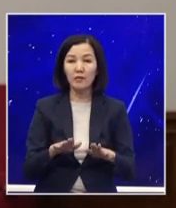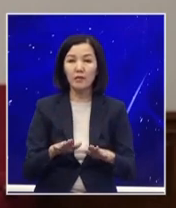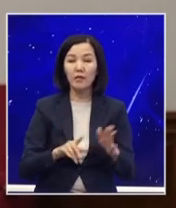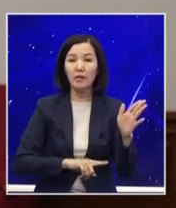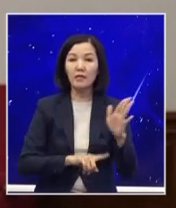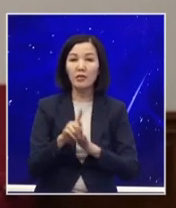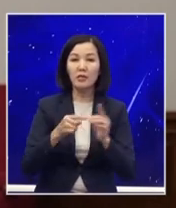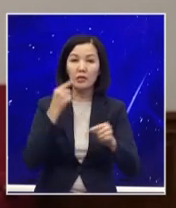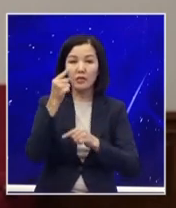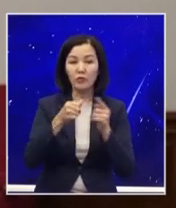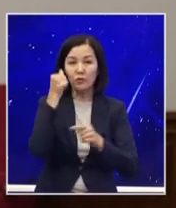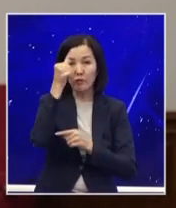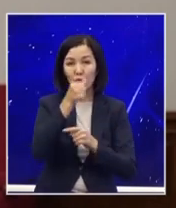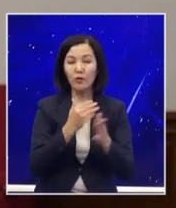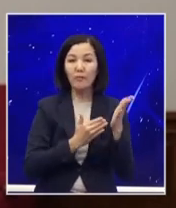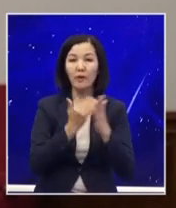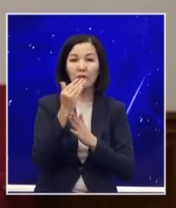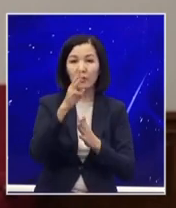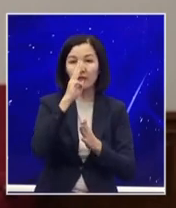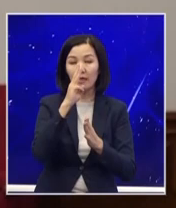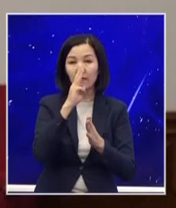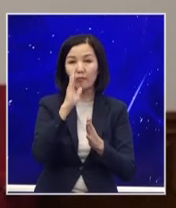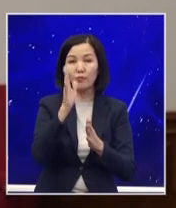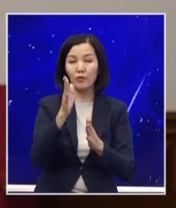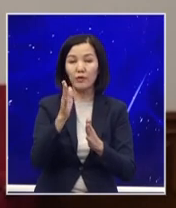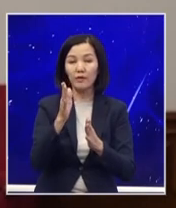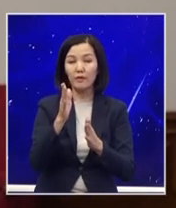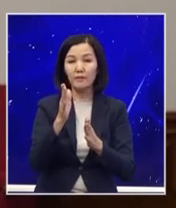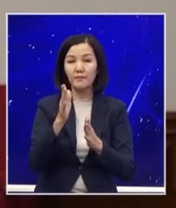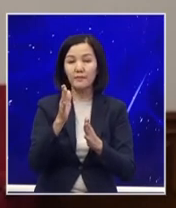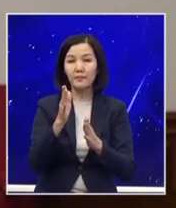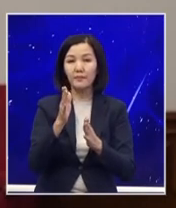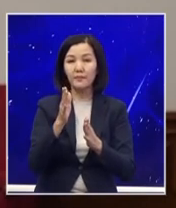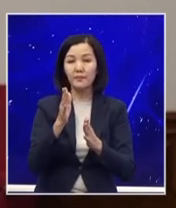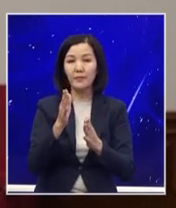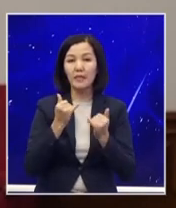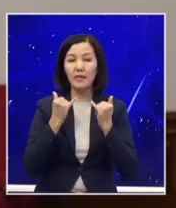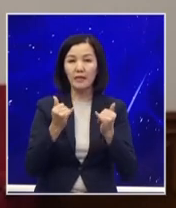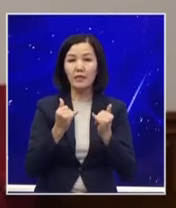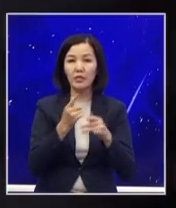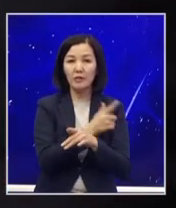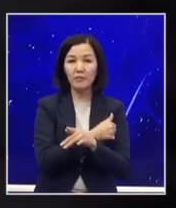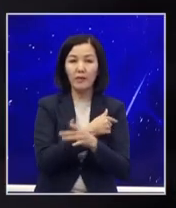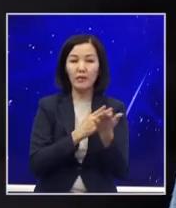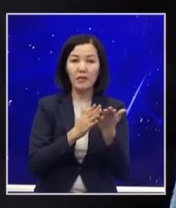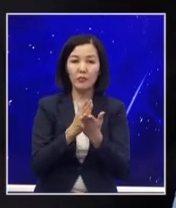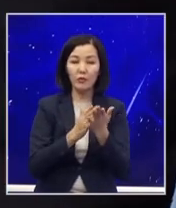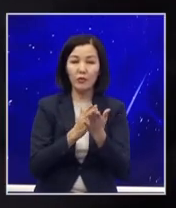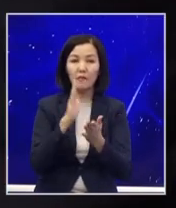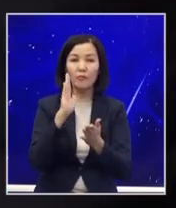начиная с следующего года будет повышение заработной платы для наших медработников. Уже будут